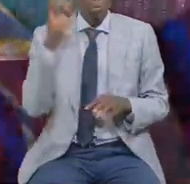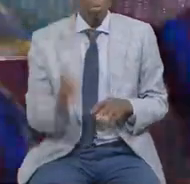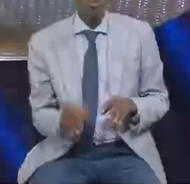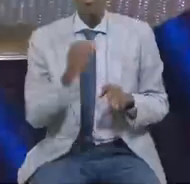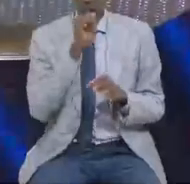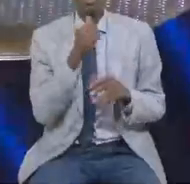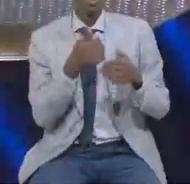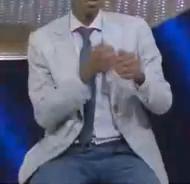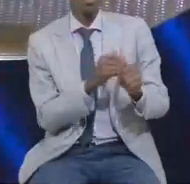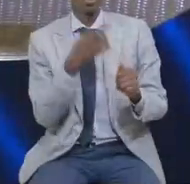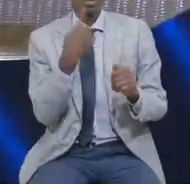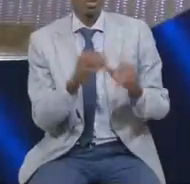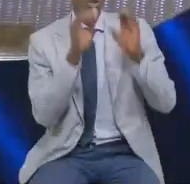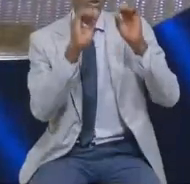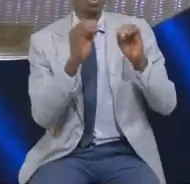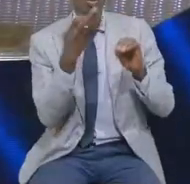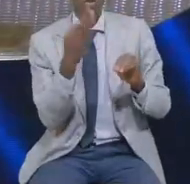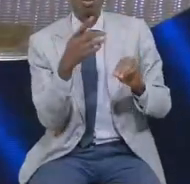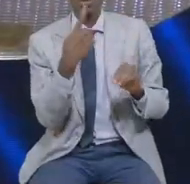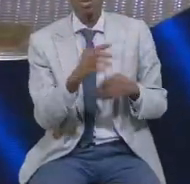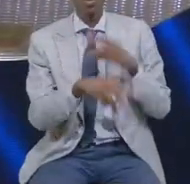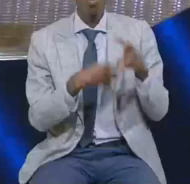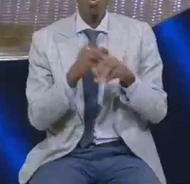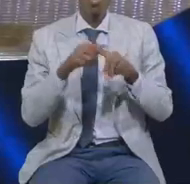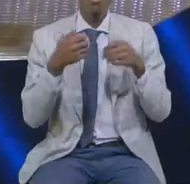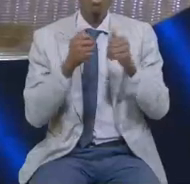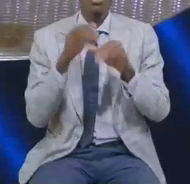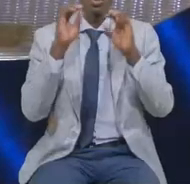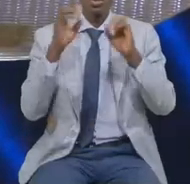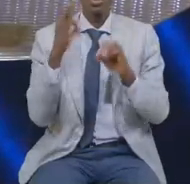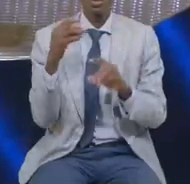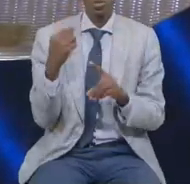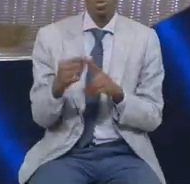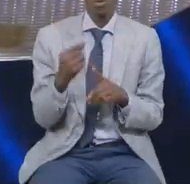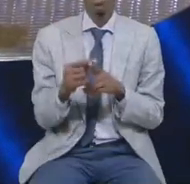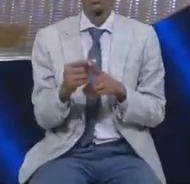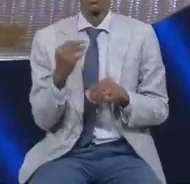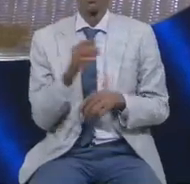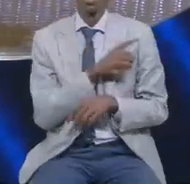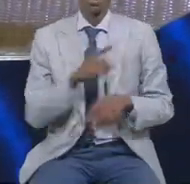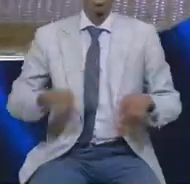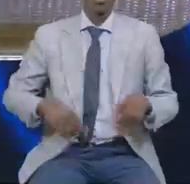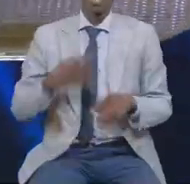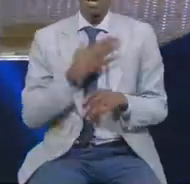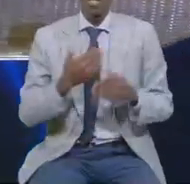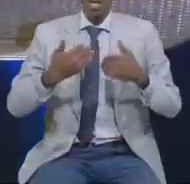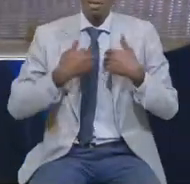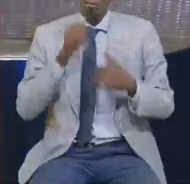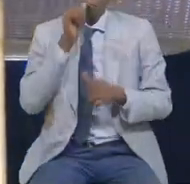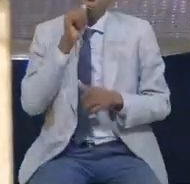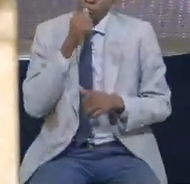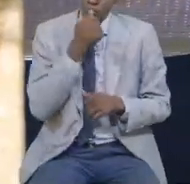la foi et la longanimité, la charité, la persévérance. Tes collègues vont